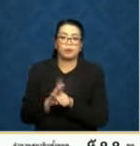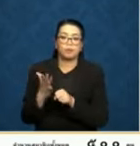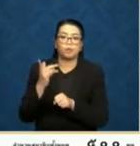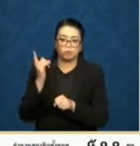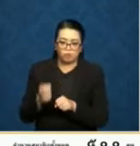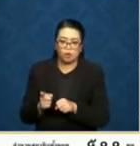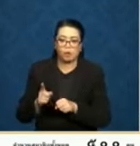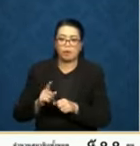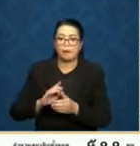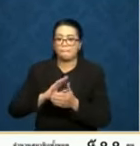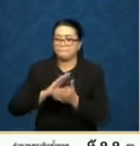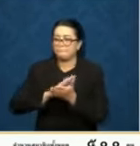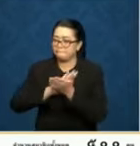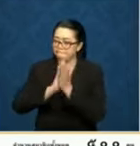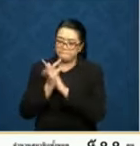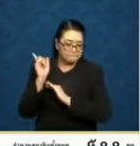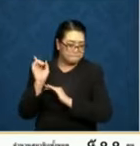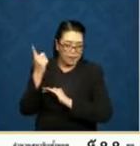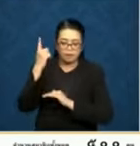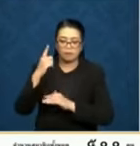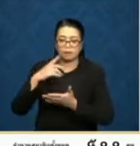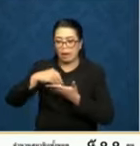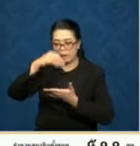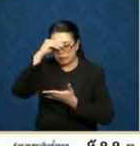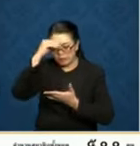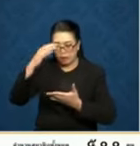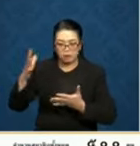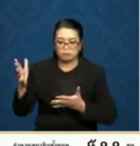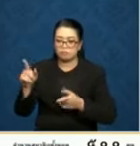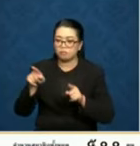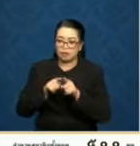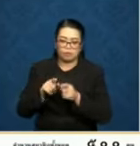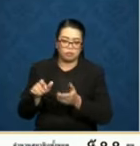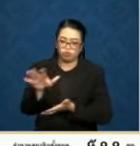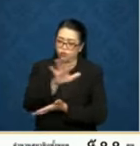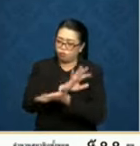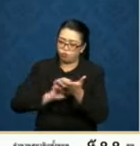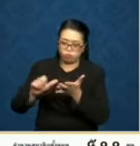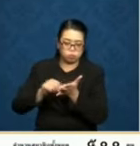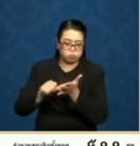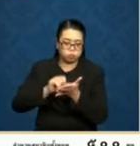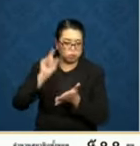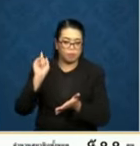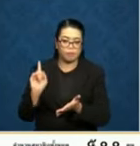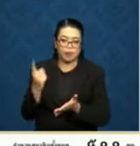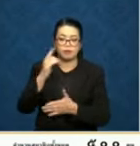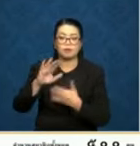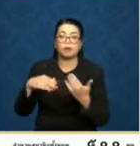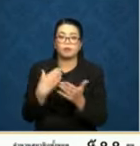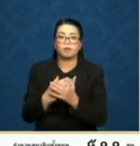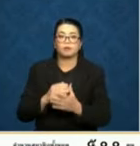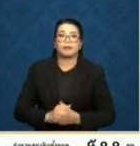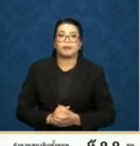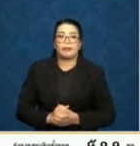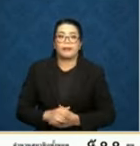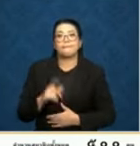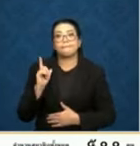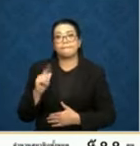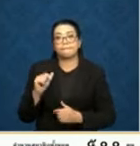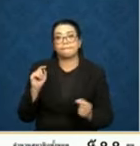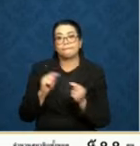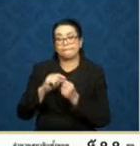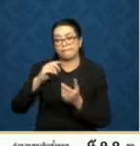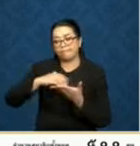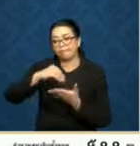จงต้องปัติวัตรการศึกษาเพื่อแ้ไขปัญหาประเทศไทยและนี่คอส่งหกที่